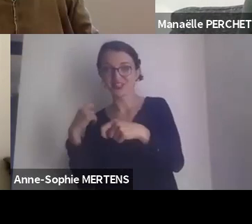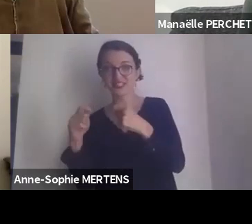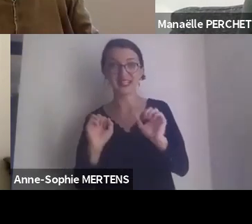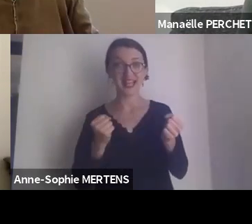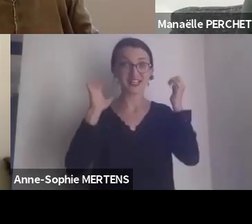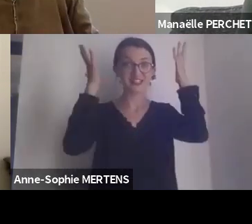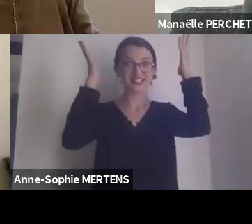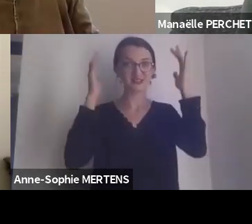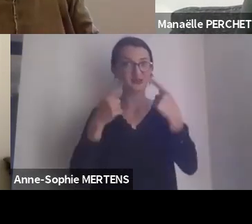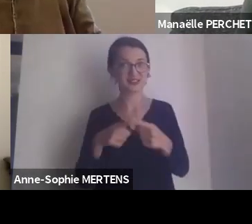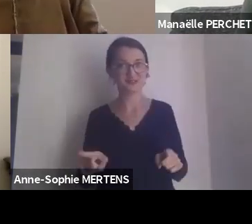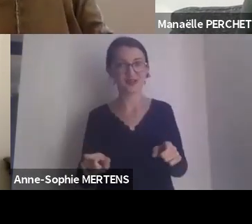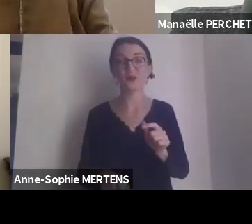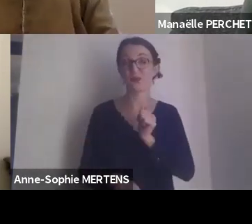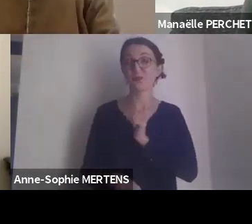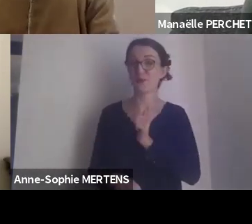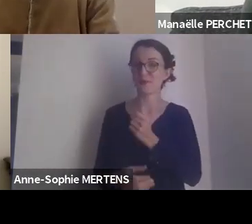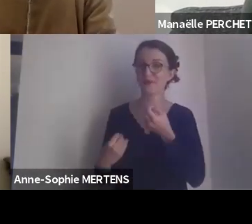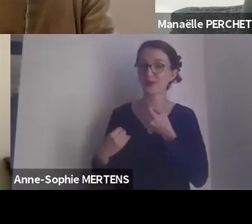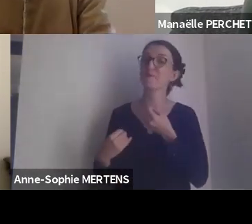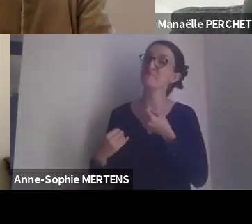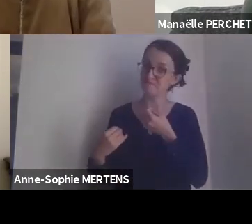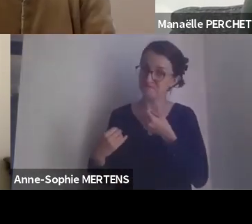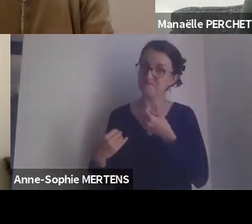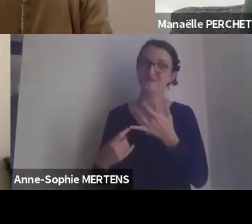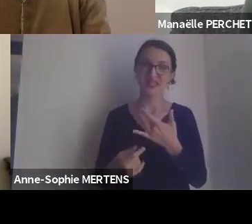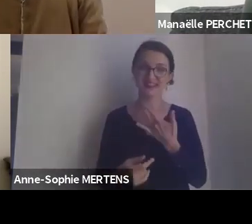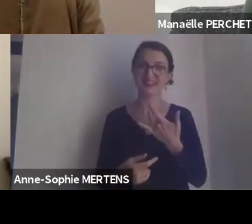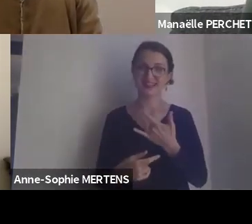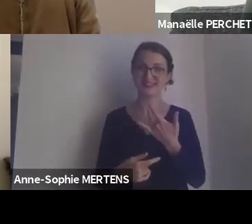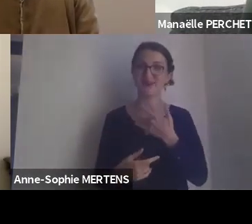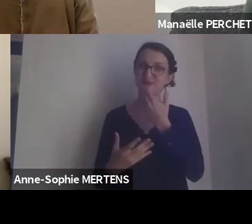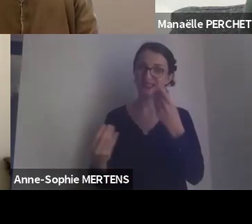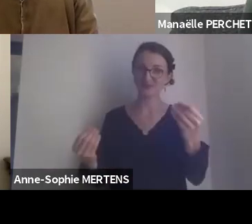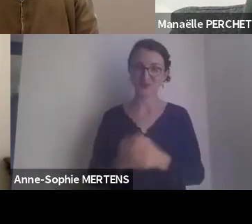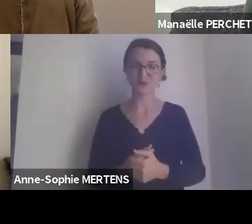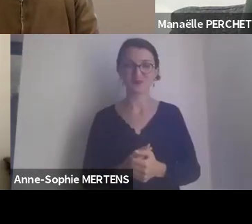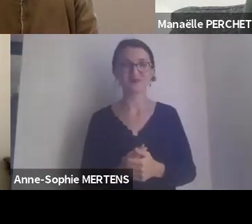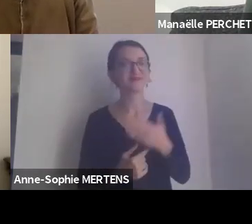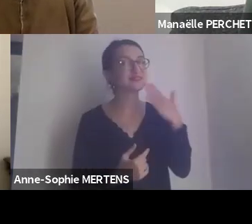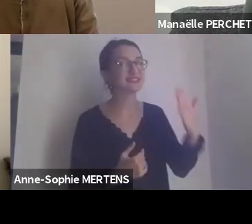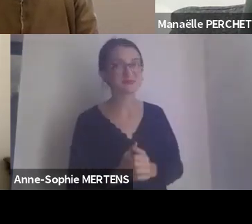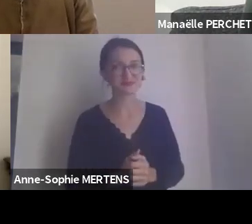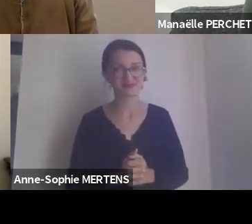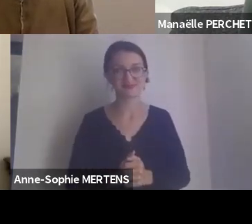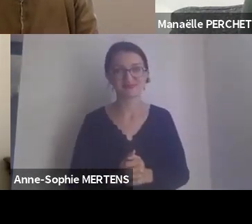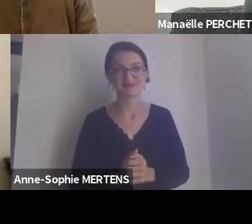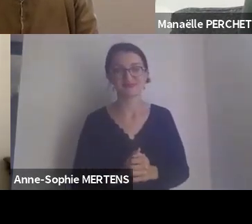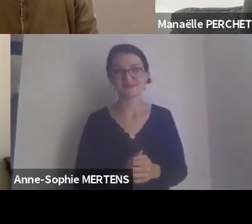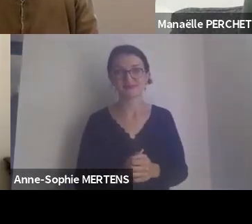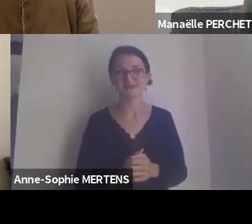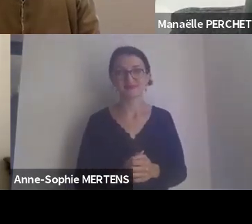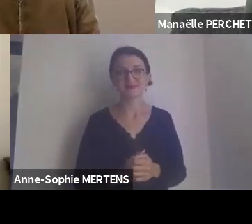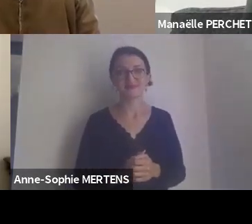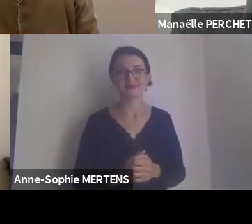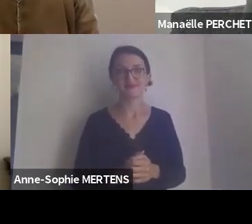ça résonne. Je trouve que c'est très, très intéressant ce qui est amené ici. Merci beaucoup. Merci. Je